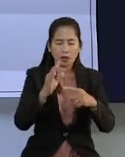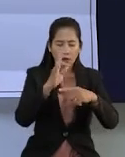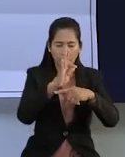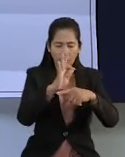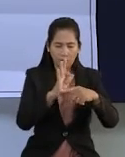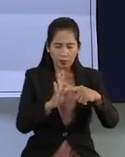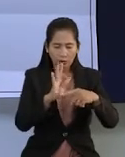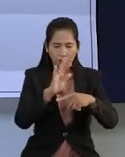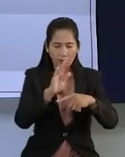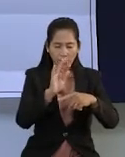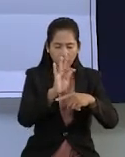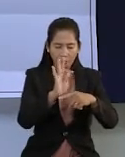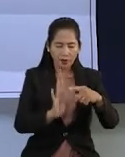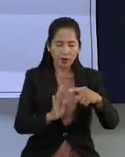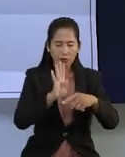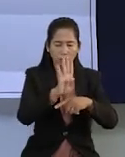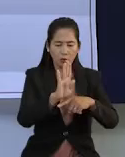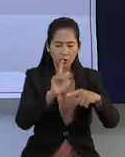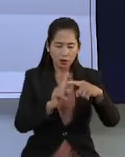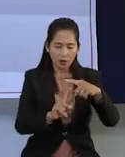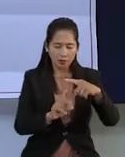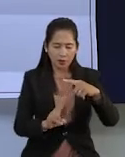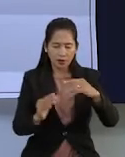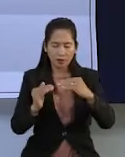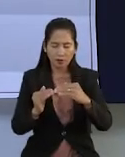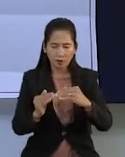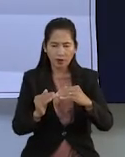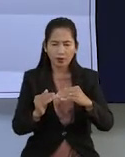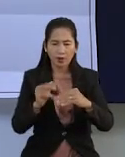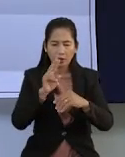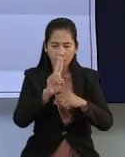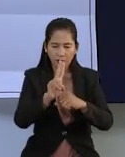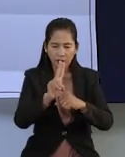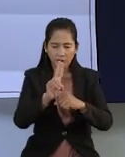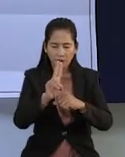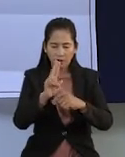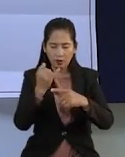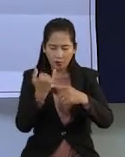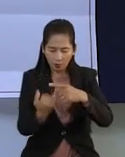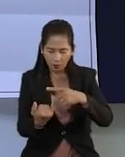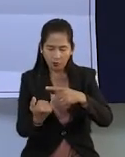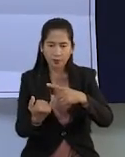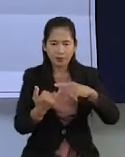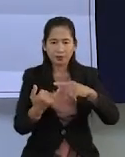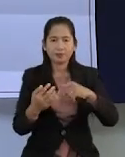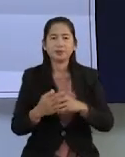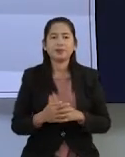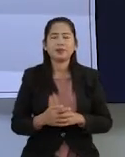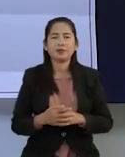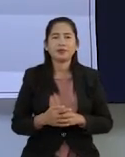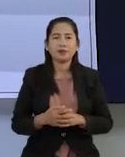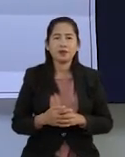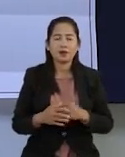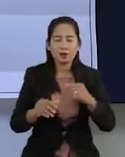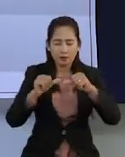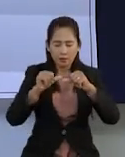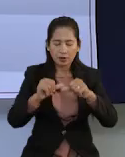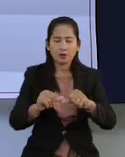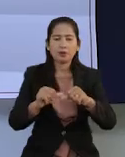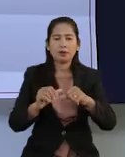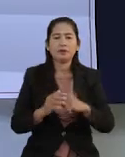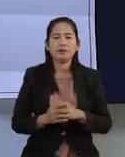phía buôn phía đọc pi, cứ xa mà ái pi phía rằm mùi. Chà, bọn to tới